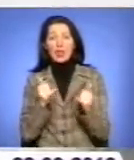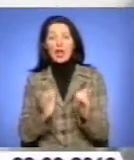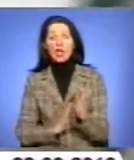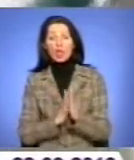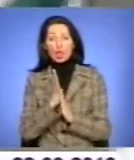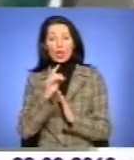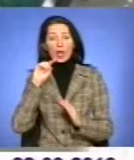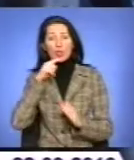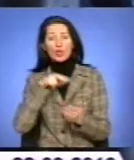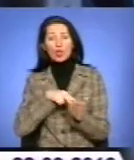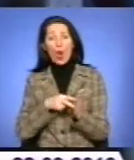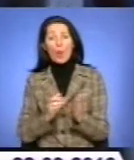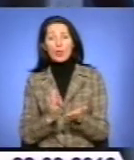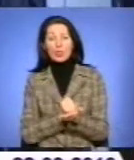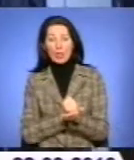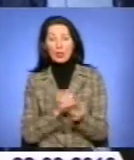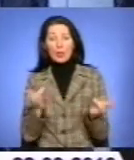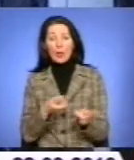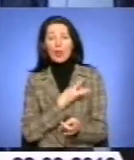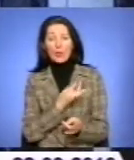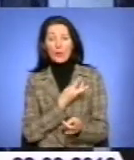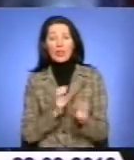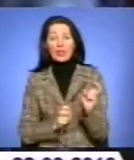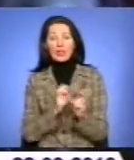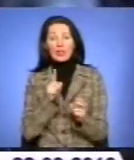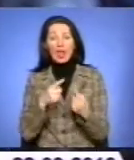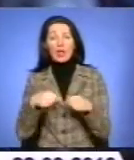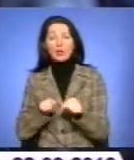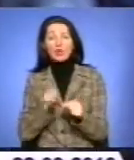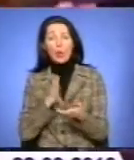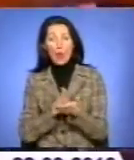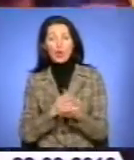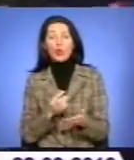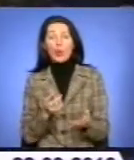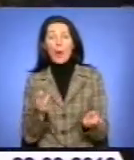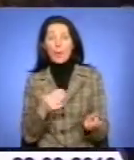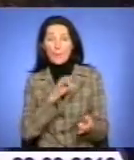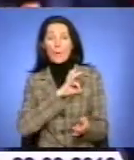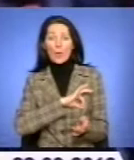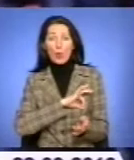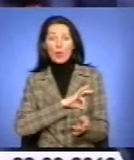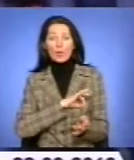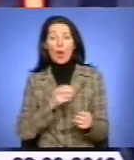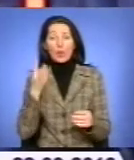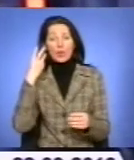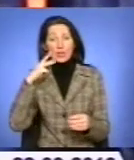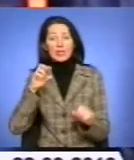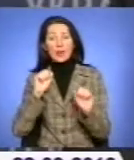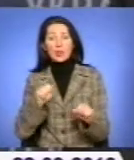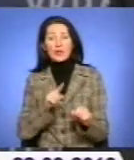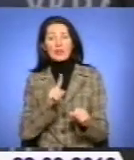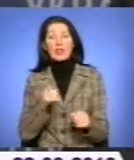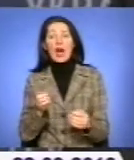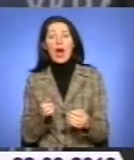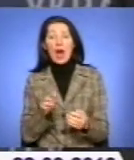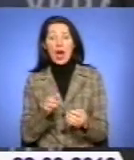варто стимулювати виробництва тих галузей, що мають постійний попит. Модернізація на нинішньому етапі можлива за рахунок кредитів.